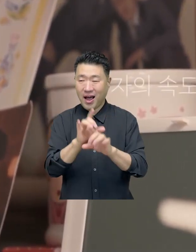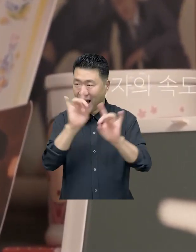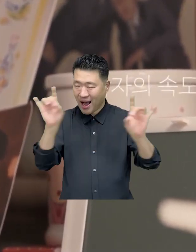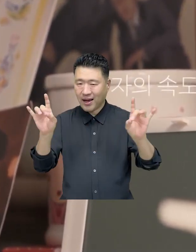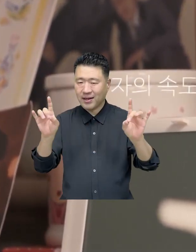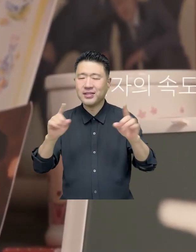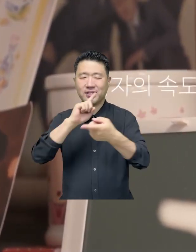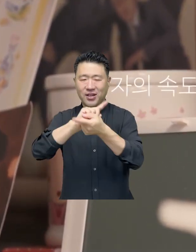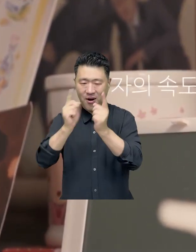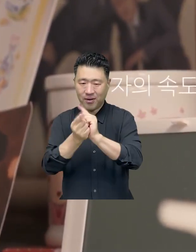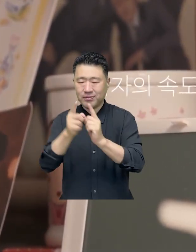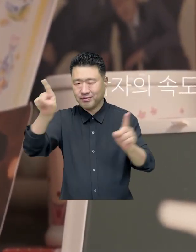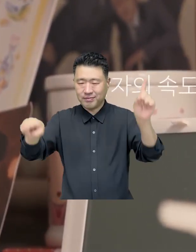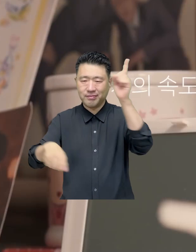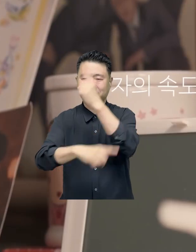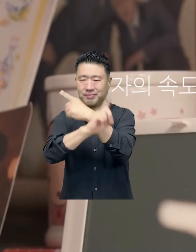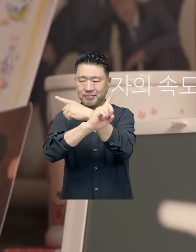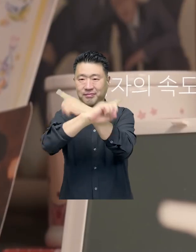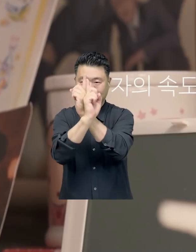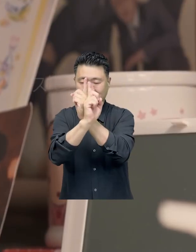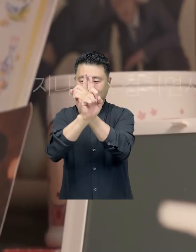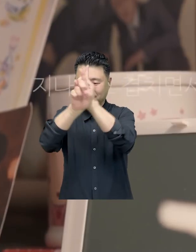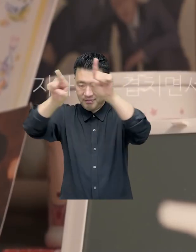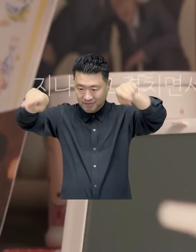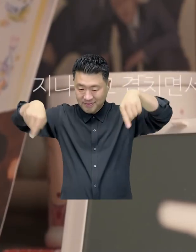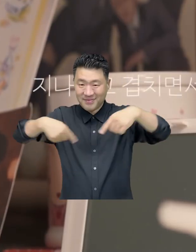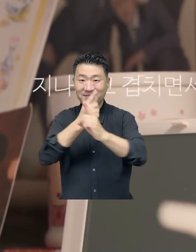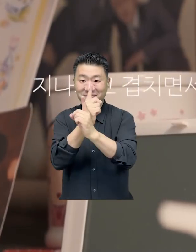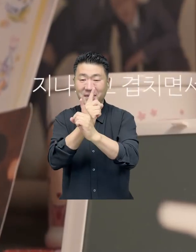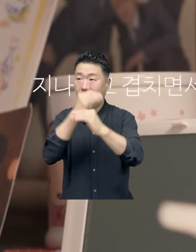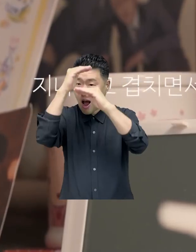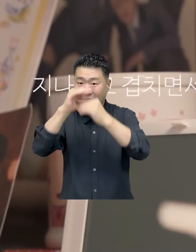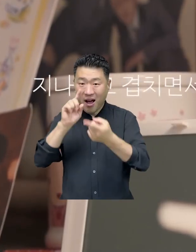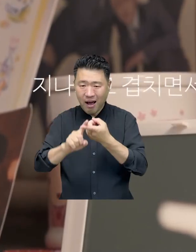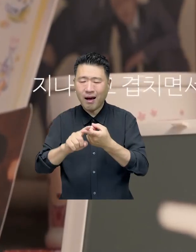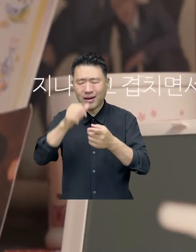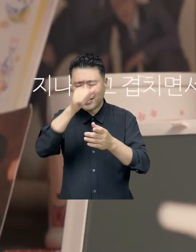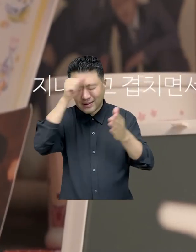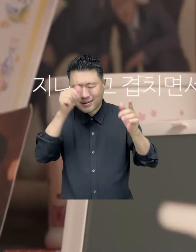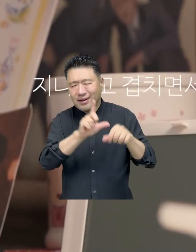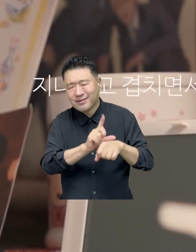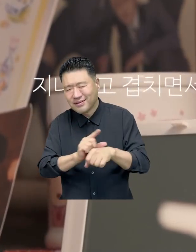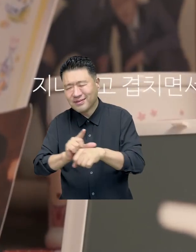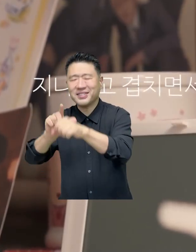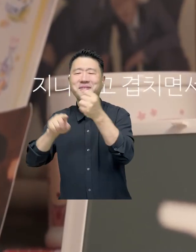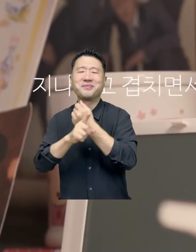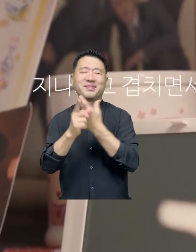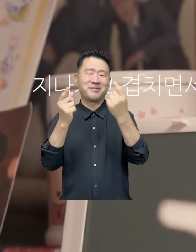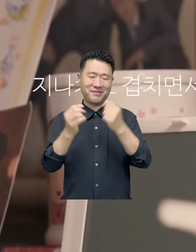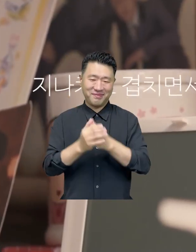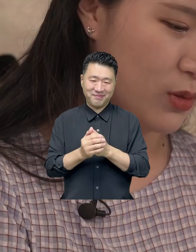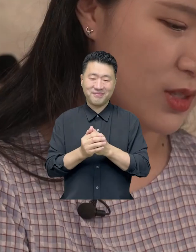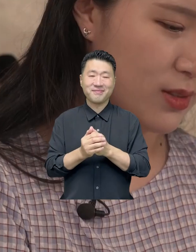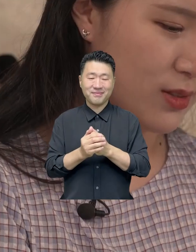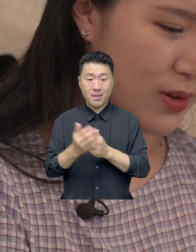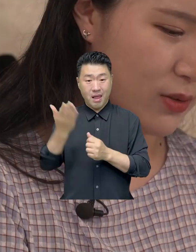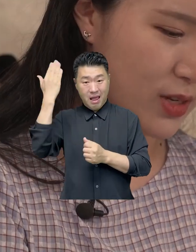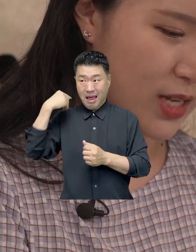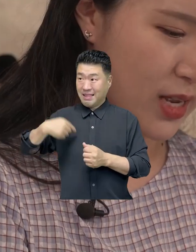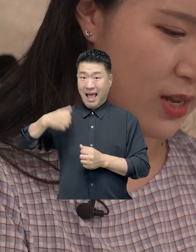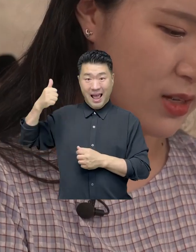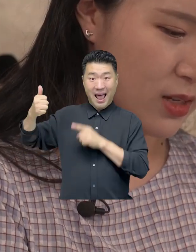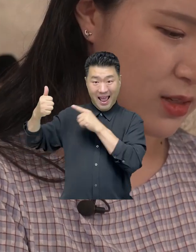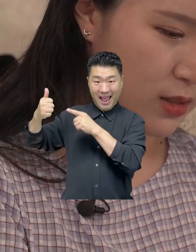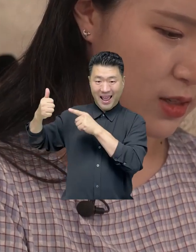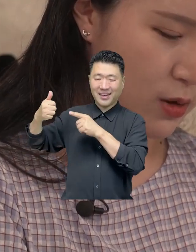각자의 속도로 계속 돌면서 마주치고 지나치고 겹치면서 비로소 인생이 흐르는 것 같네. 어쨌든